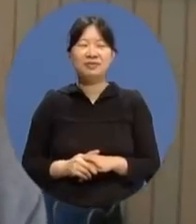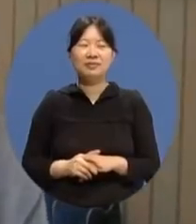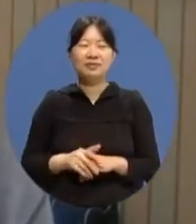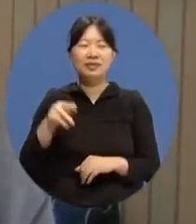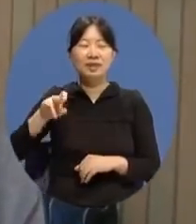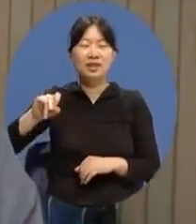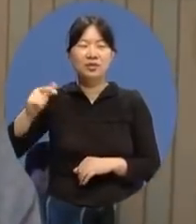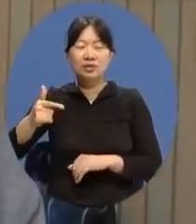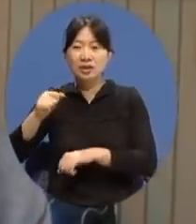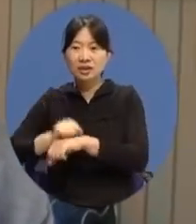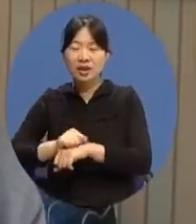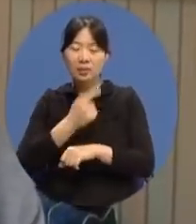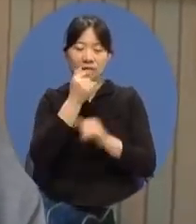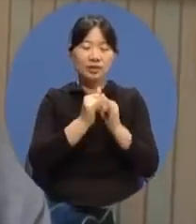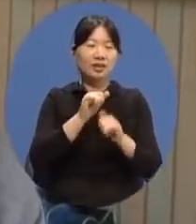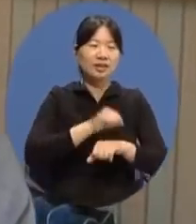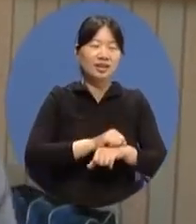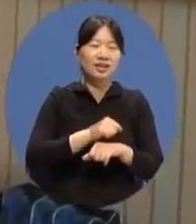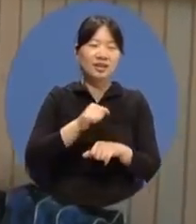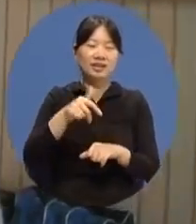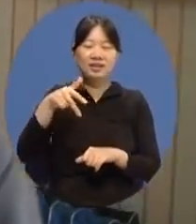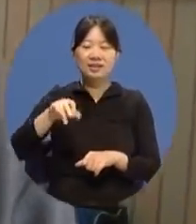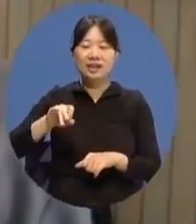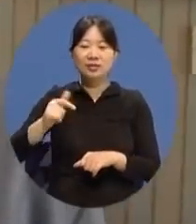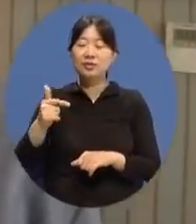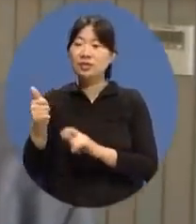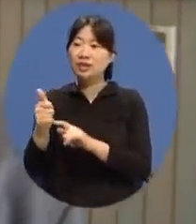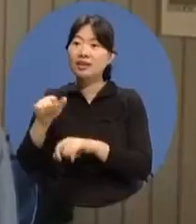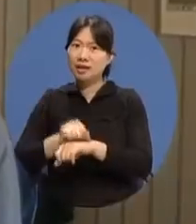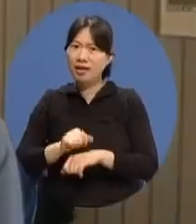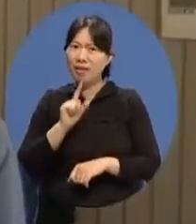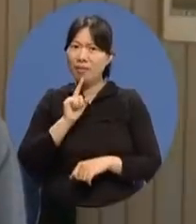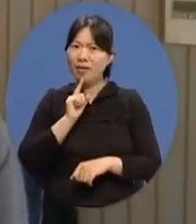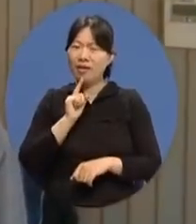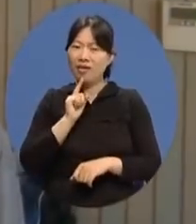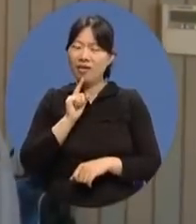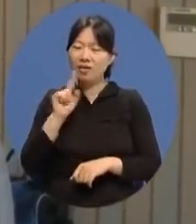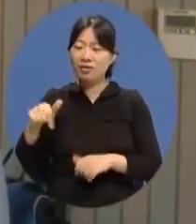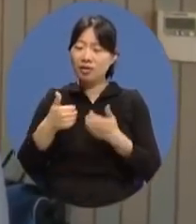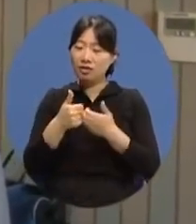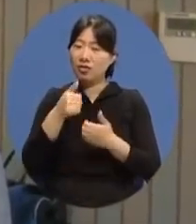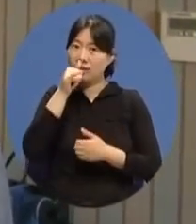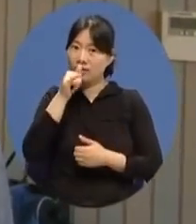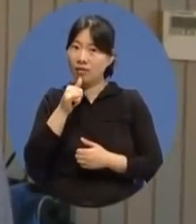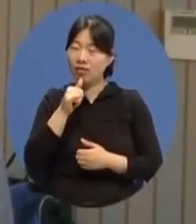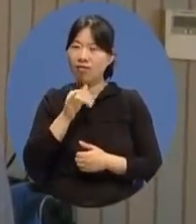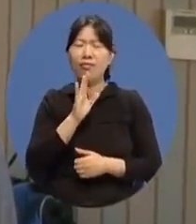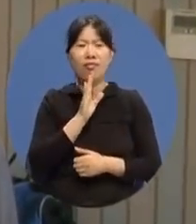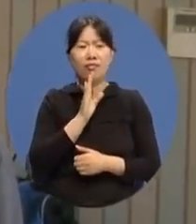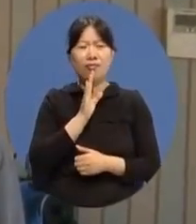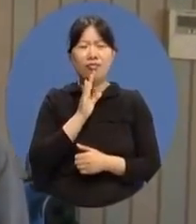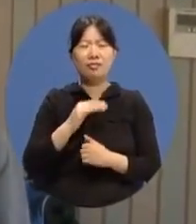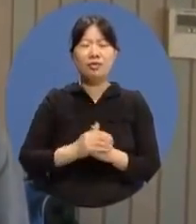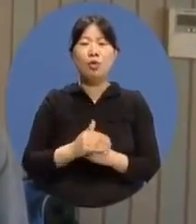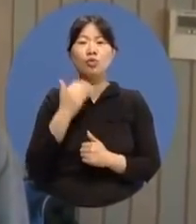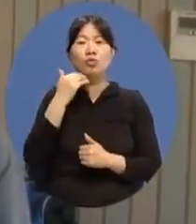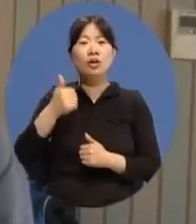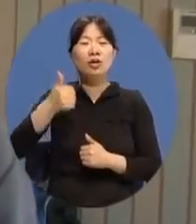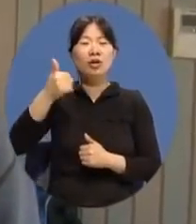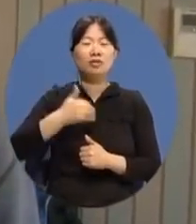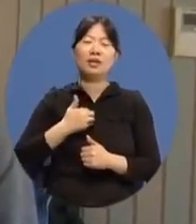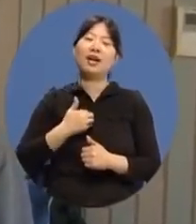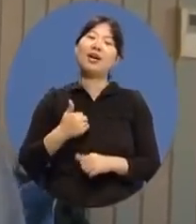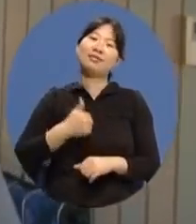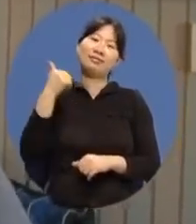성준이가 잘하는 것 같아요. 본인이 잘하는 것 같아요. 성준이가 잘해요. 아, 성준이가 잘해요? 네. 성준이랑 대결해 본 적 있어요? 네. 누가 이겼어요?